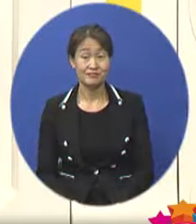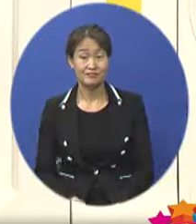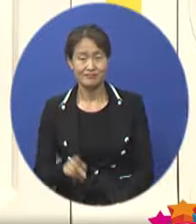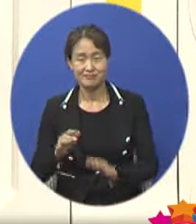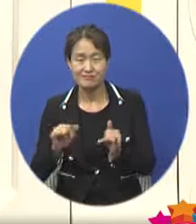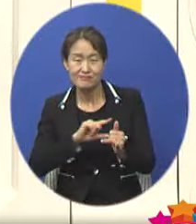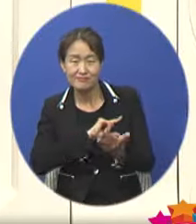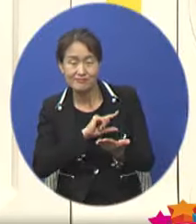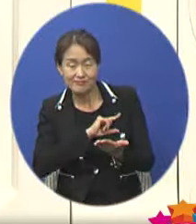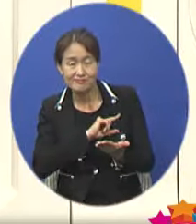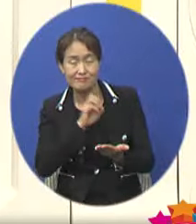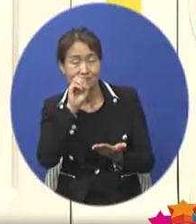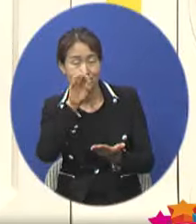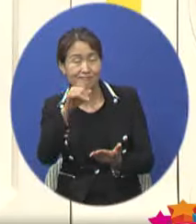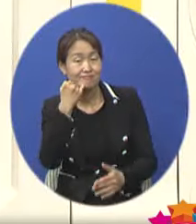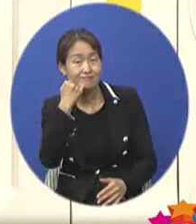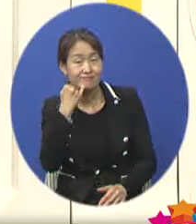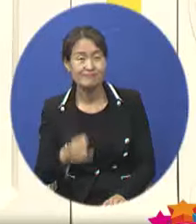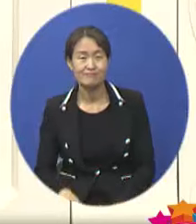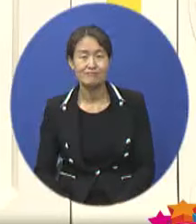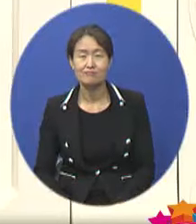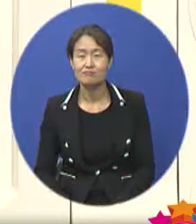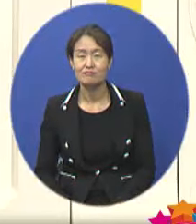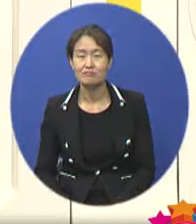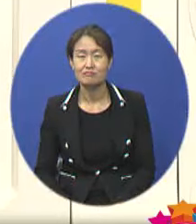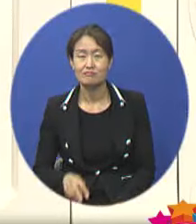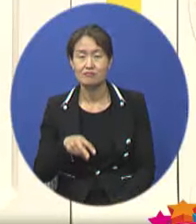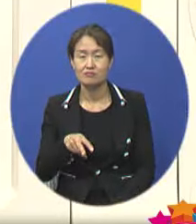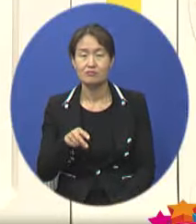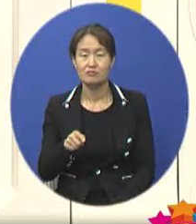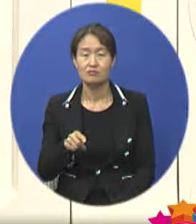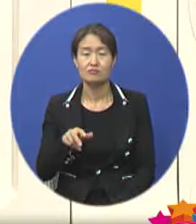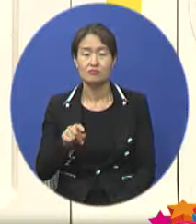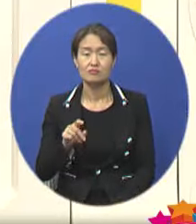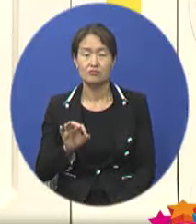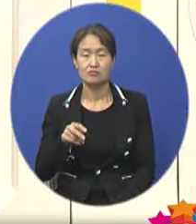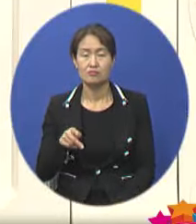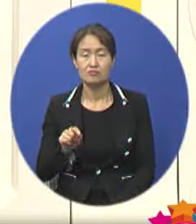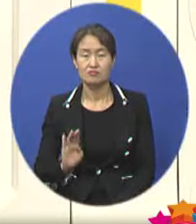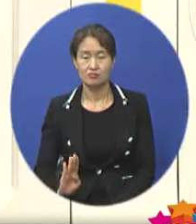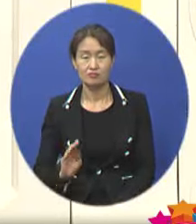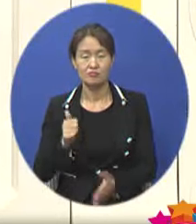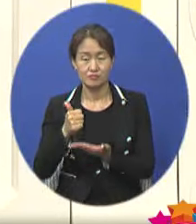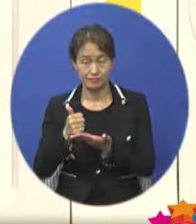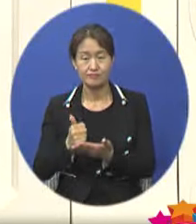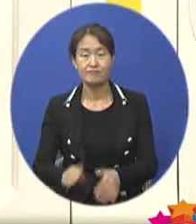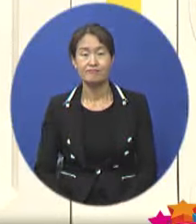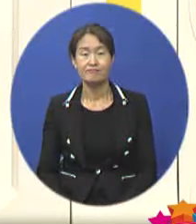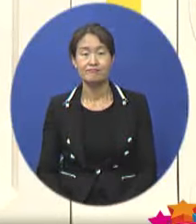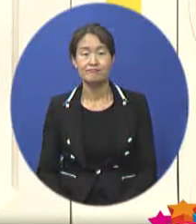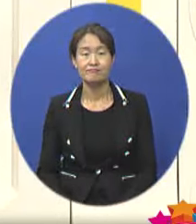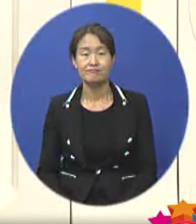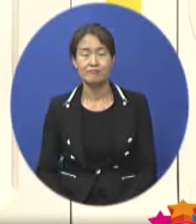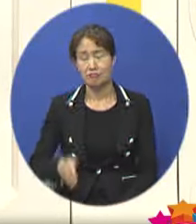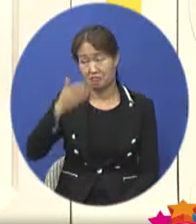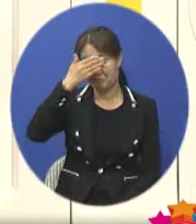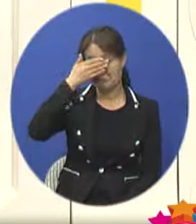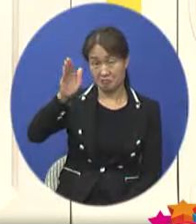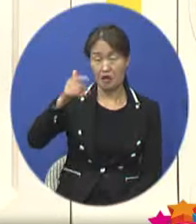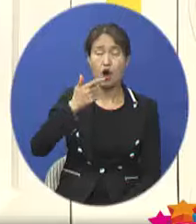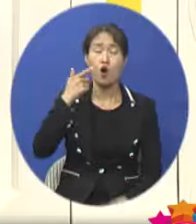그분 네. 전화만 한번 얘기해 주세요. 예, 서정섭 씨요. 서정섭님. 예, 예. 굉장히 아,